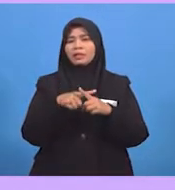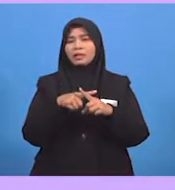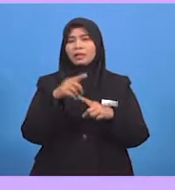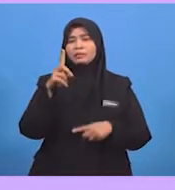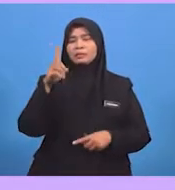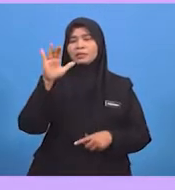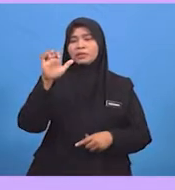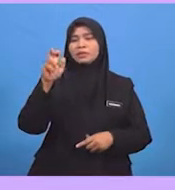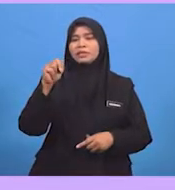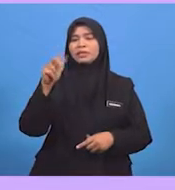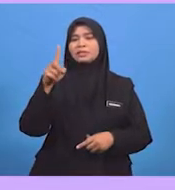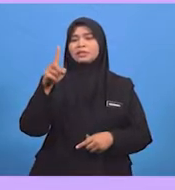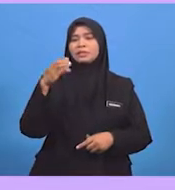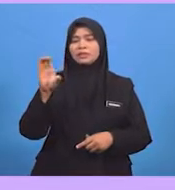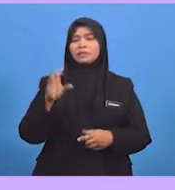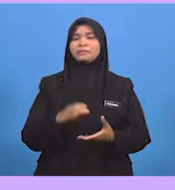Ini bermakna dengan